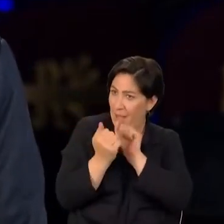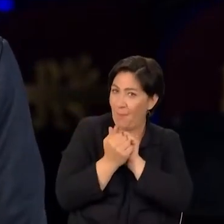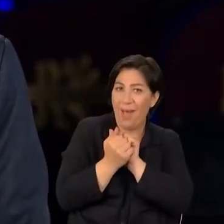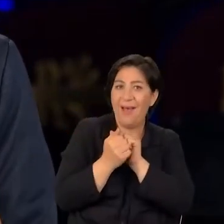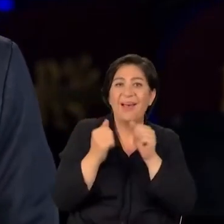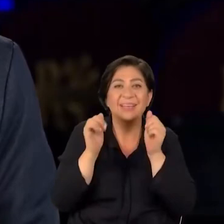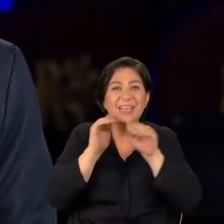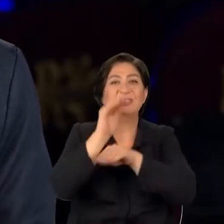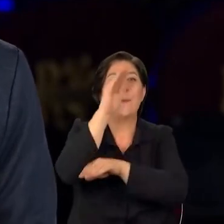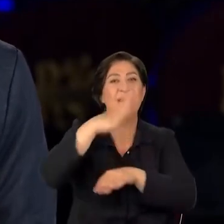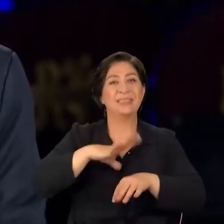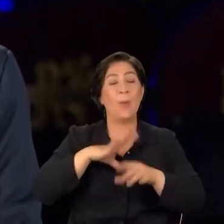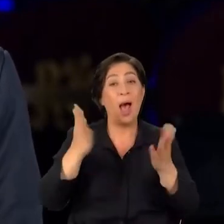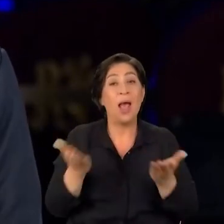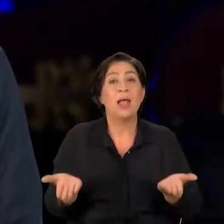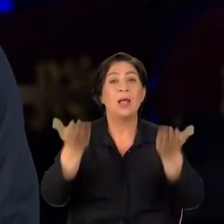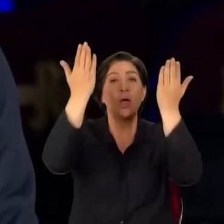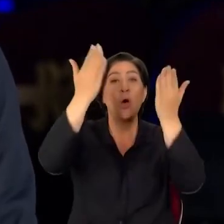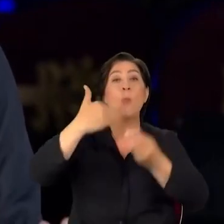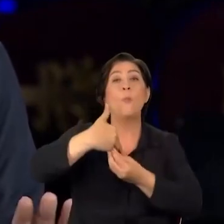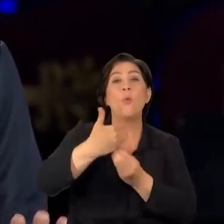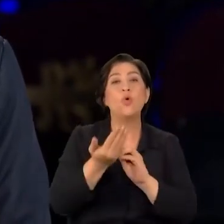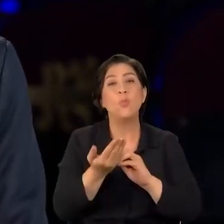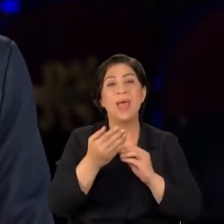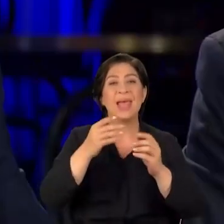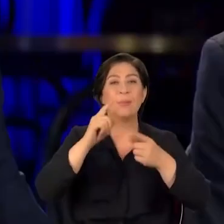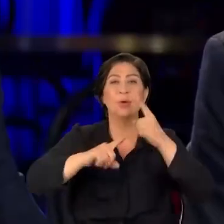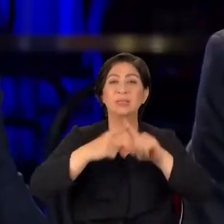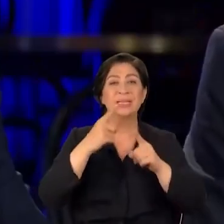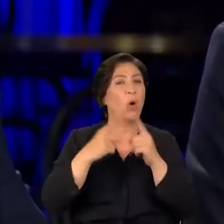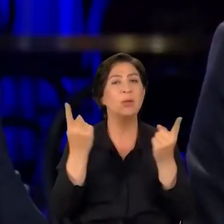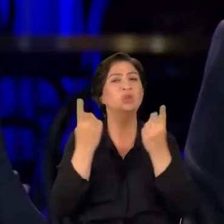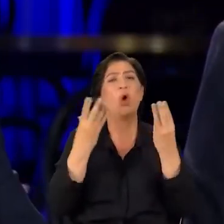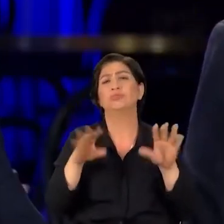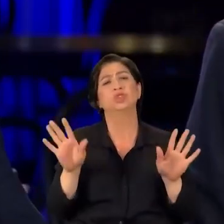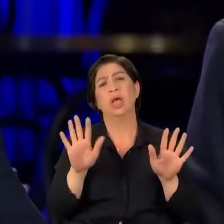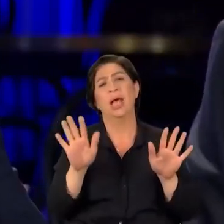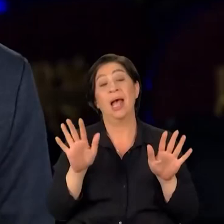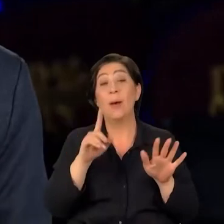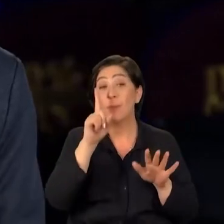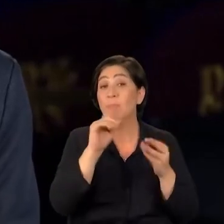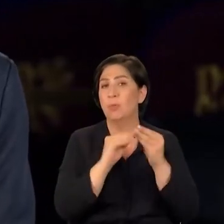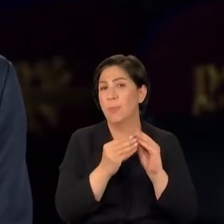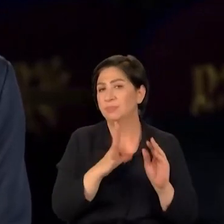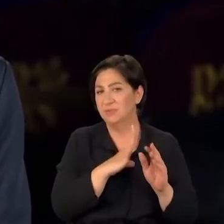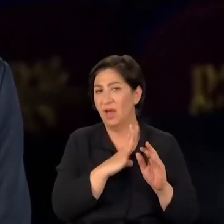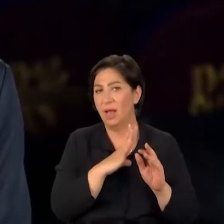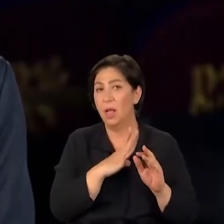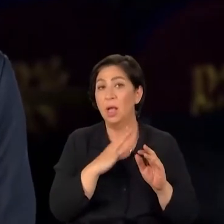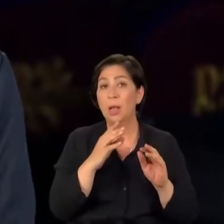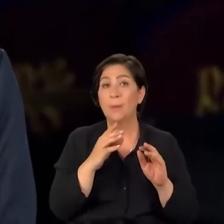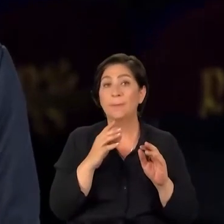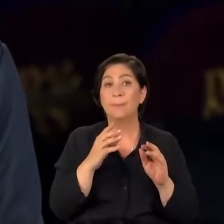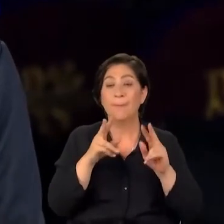Türkiye insanında hala yüksek. Onun için öyle bölünme siyaseti evet, evet. falan hikaye. Aynı fikir. Öyle olmayacak. Ama şöyle bir meselemiz var. Bu partiler,